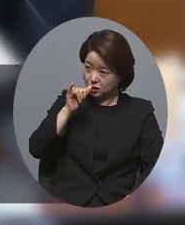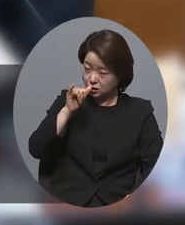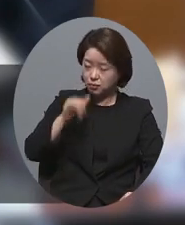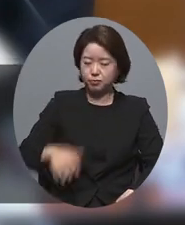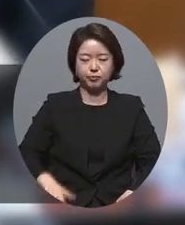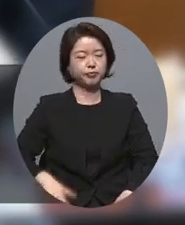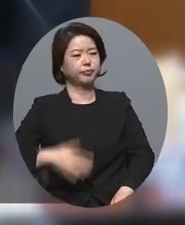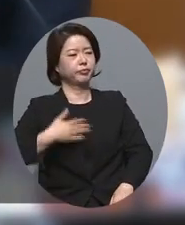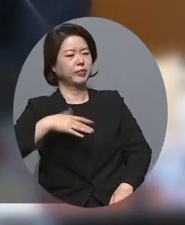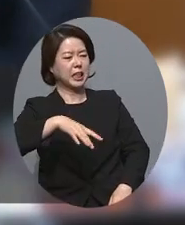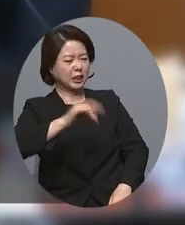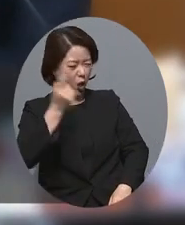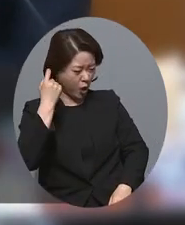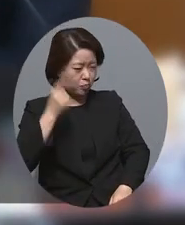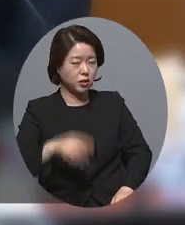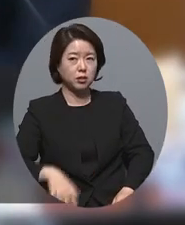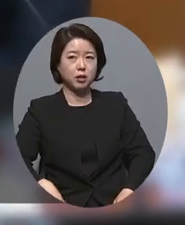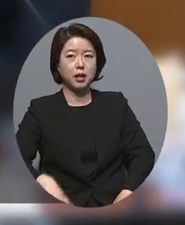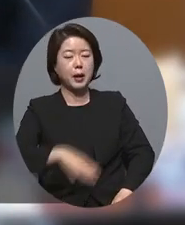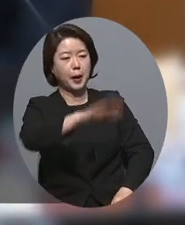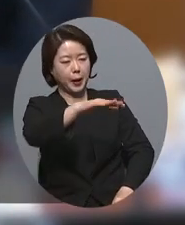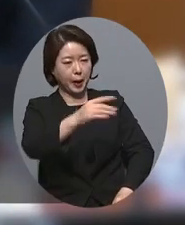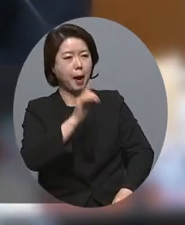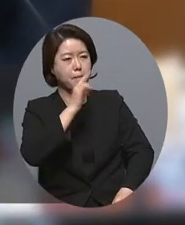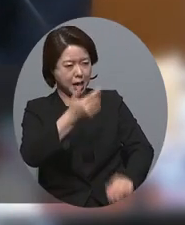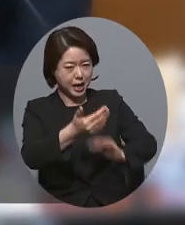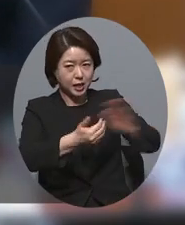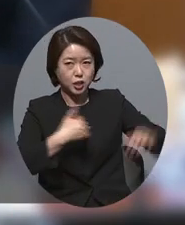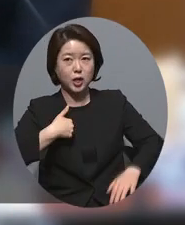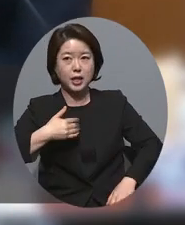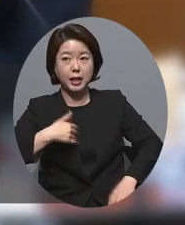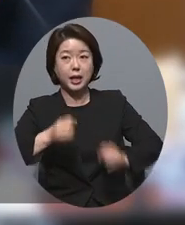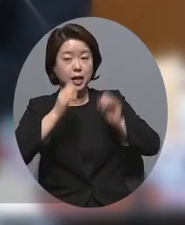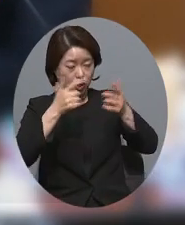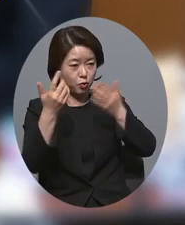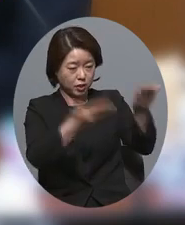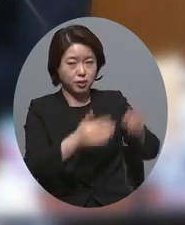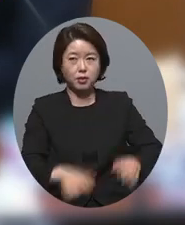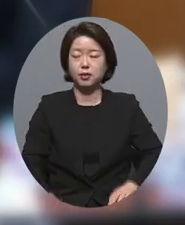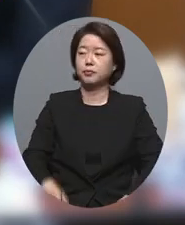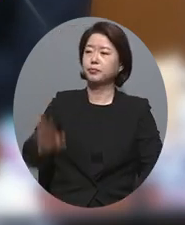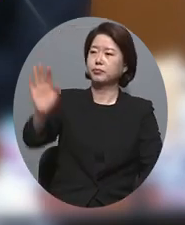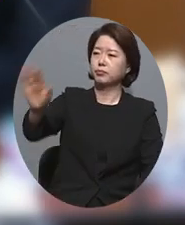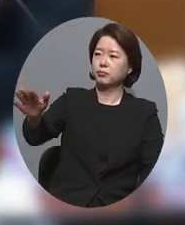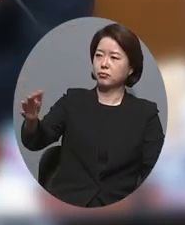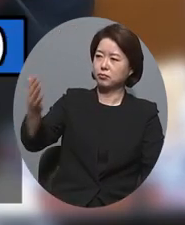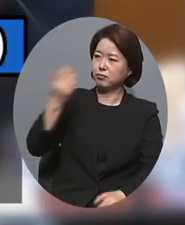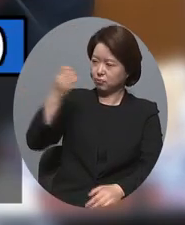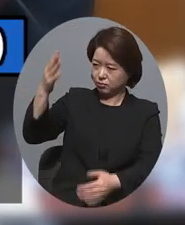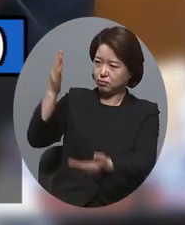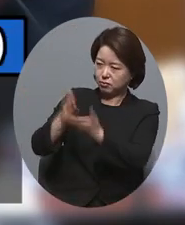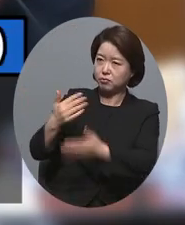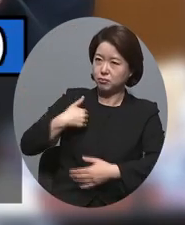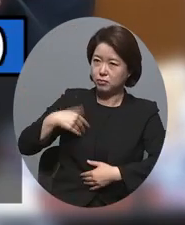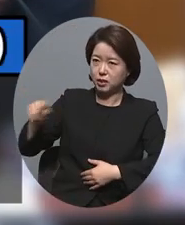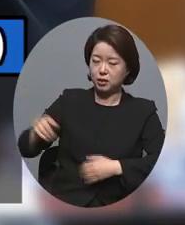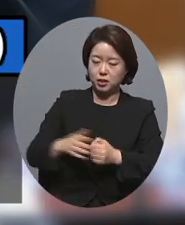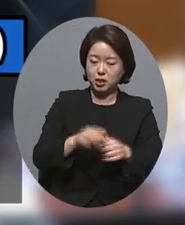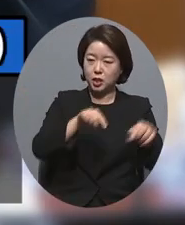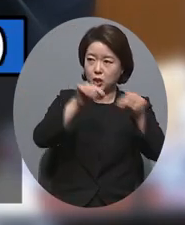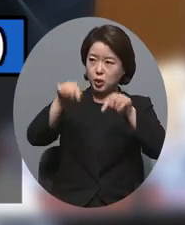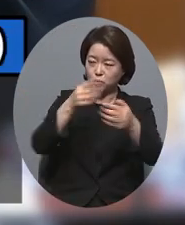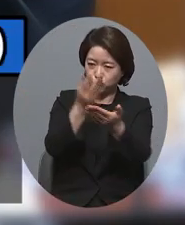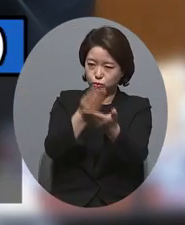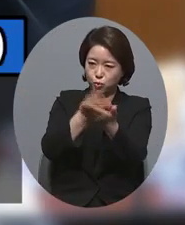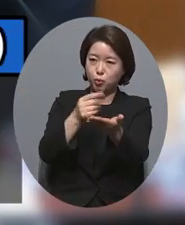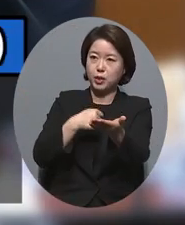처음 보는 분인데. 의원님, 자, 이분 말씀하시기 전에 처음 보시는 제가 분이에요. 기회를 드릴게요. 아니요, 나등히 예. 하세요. 제가 질문 녹음을 한번